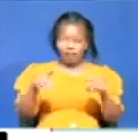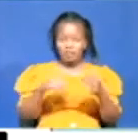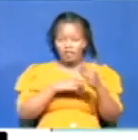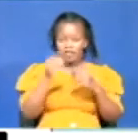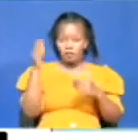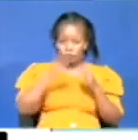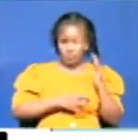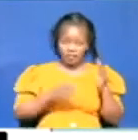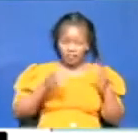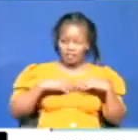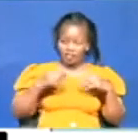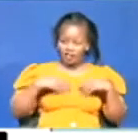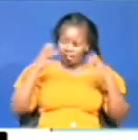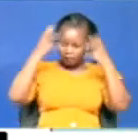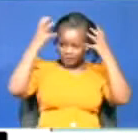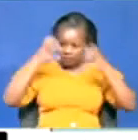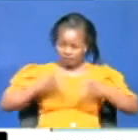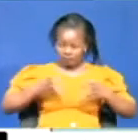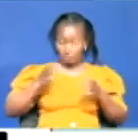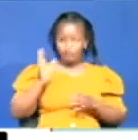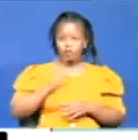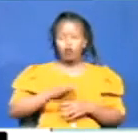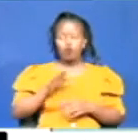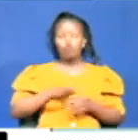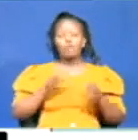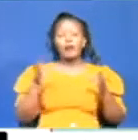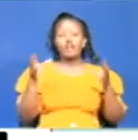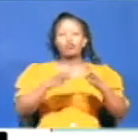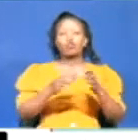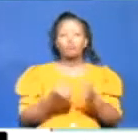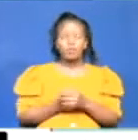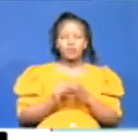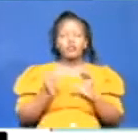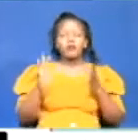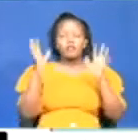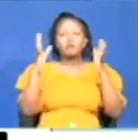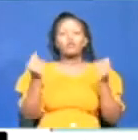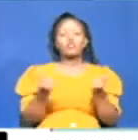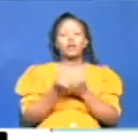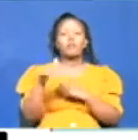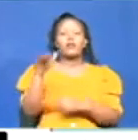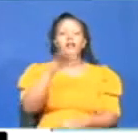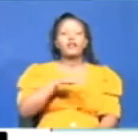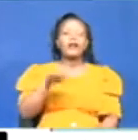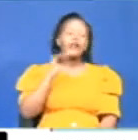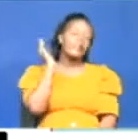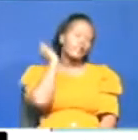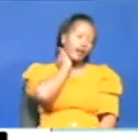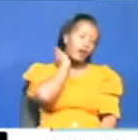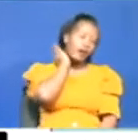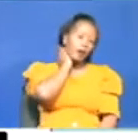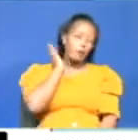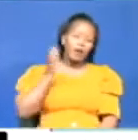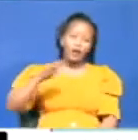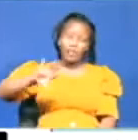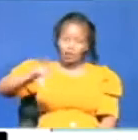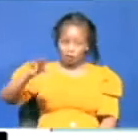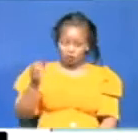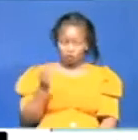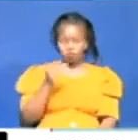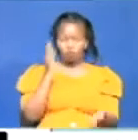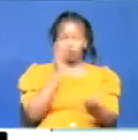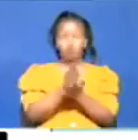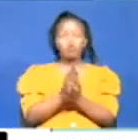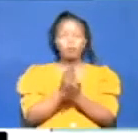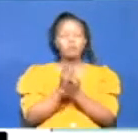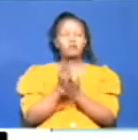jamii ya Wa-Kikuyu. Hafla hiyo ambayo iliandaliwa katika mji wa Kenol, kaunti ya Murang’a, inadhihirisha jukumu la kisiasa la